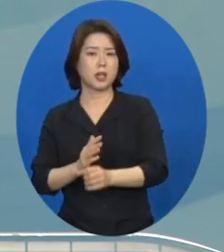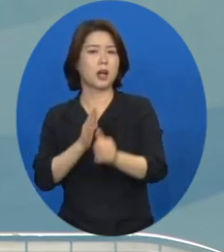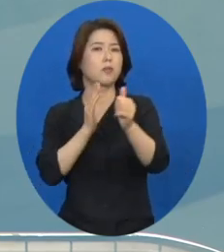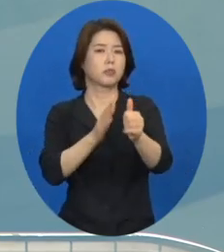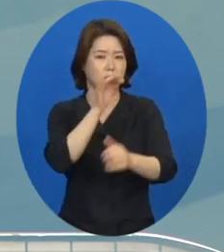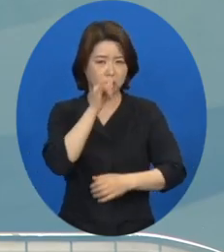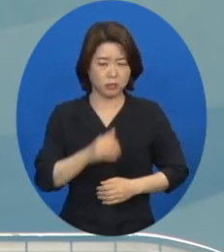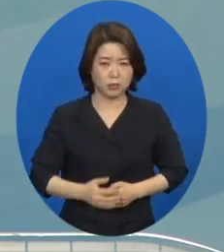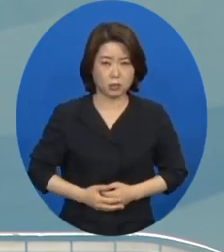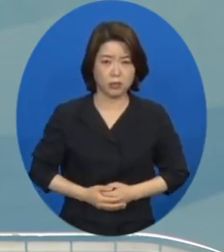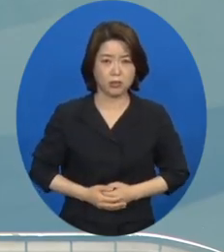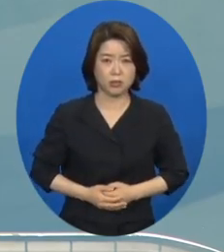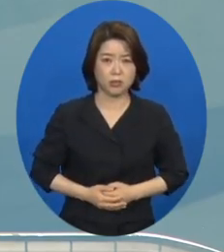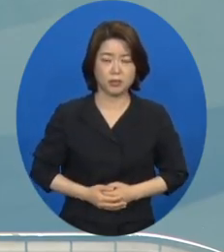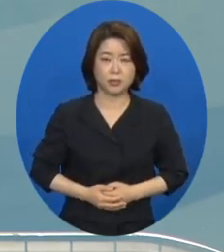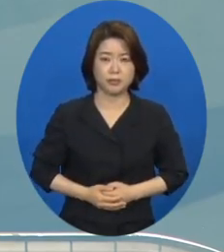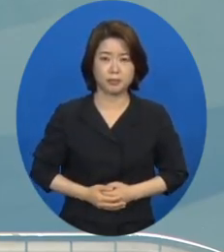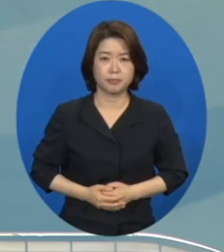권하잖아요.